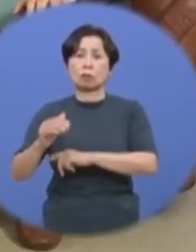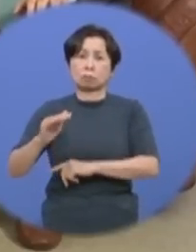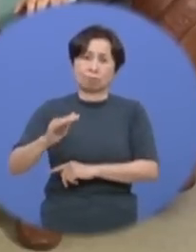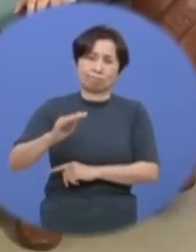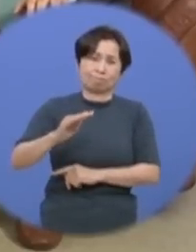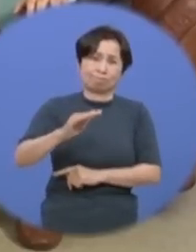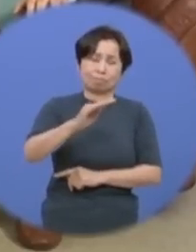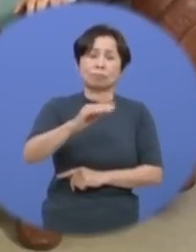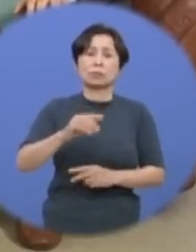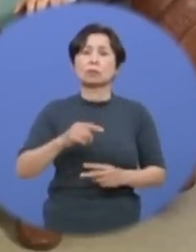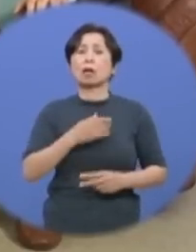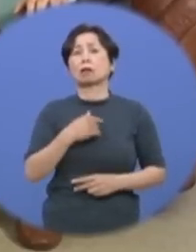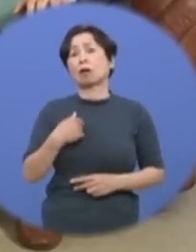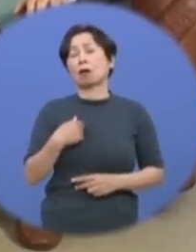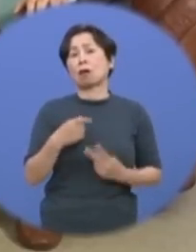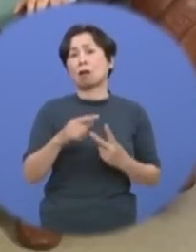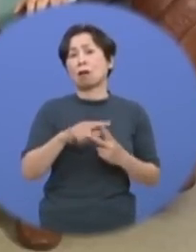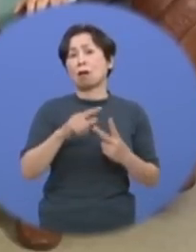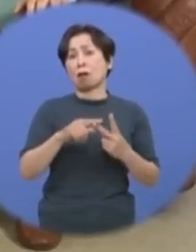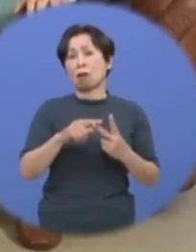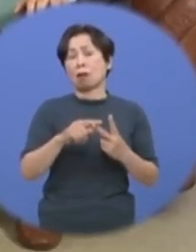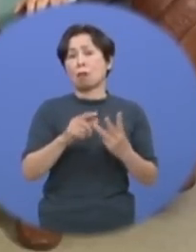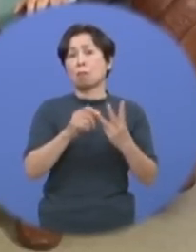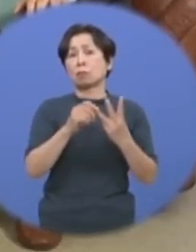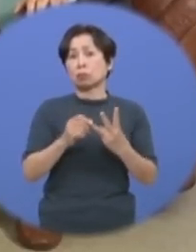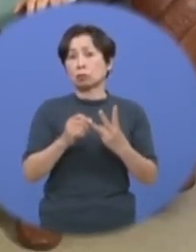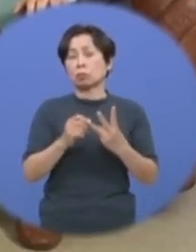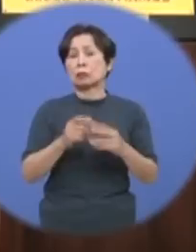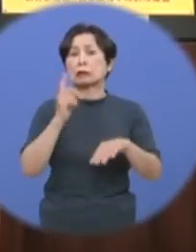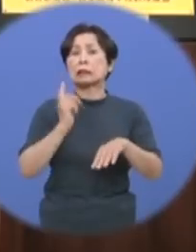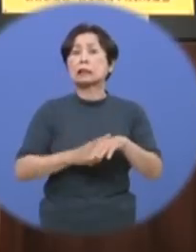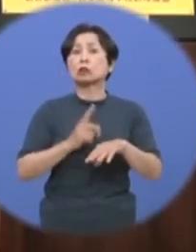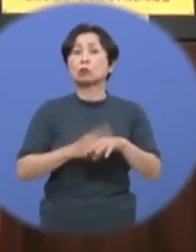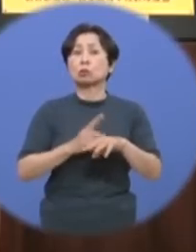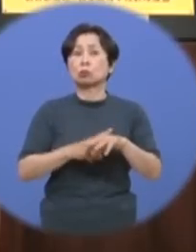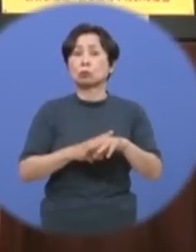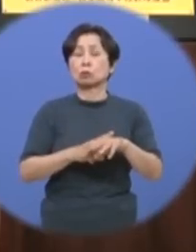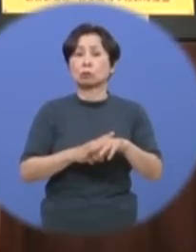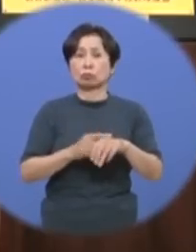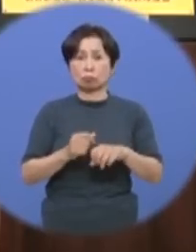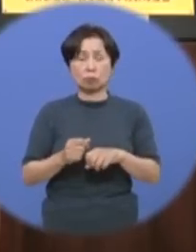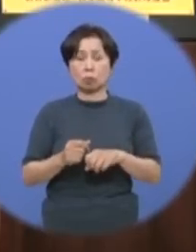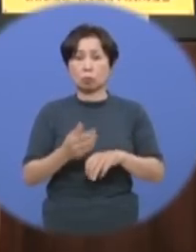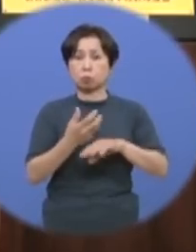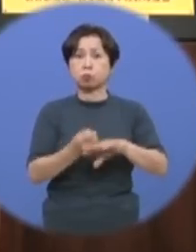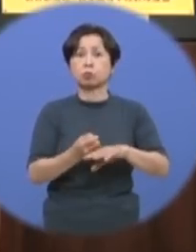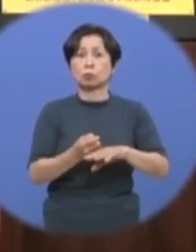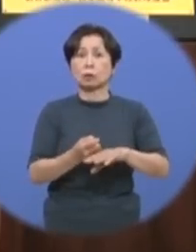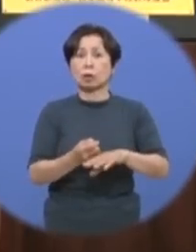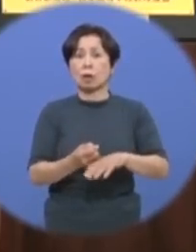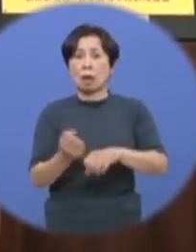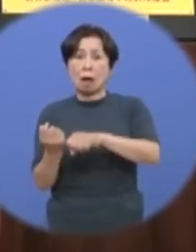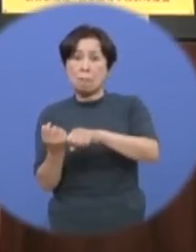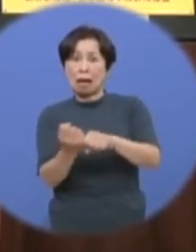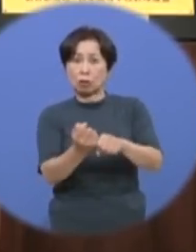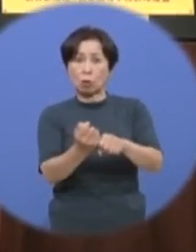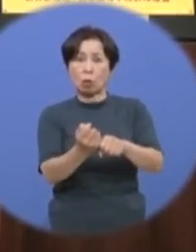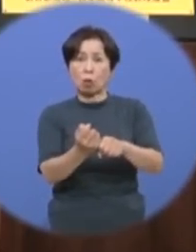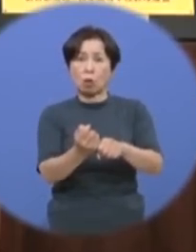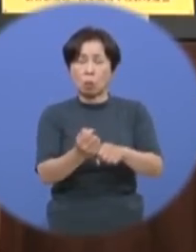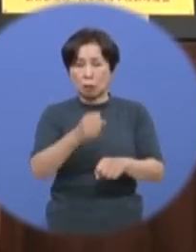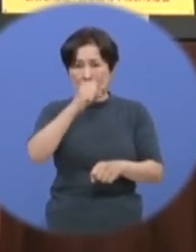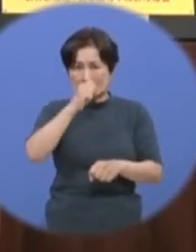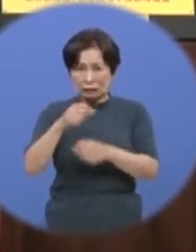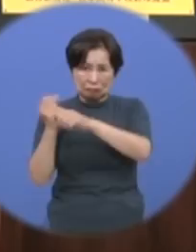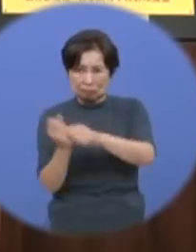いうそうそれ付随して今度は技術ですよねバットをほかがマネーで起用ぐらいにアップフランス